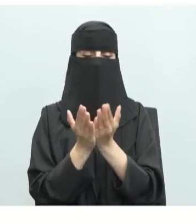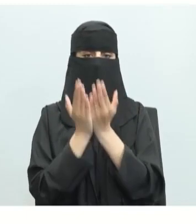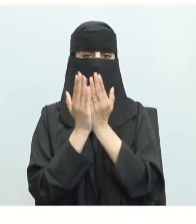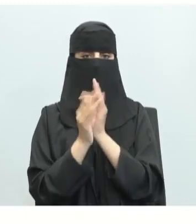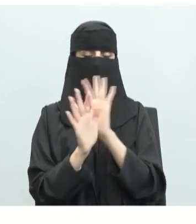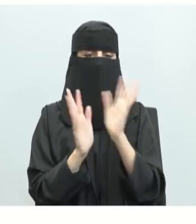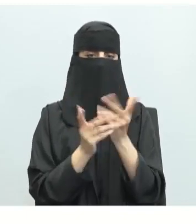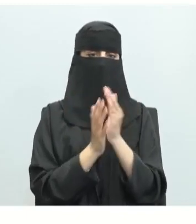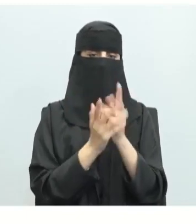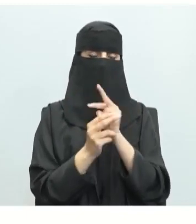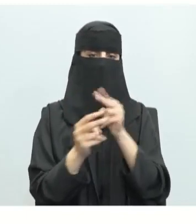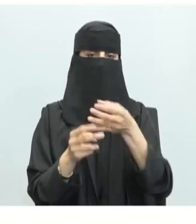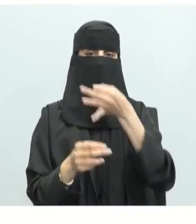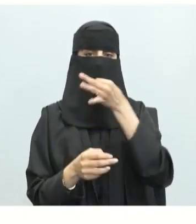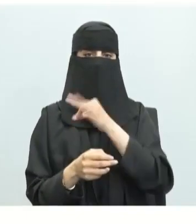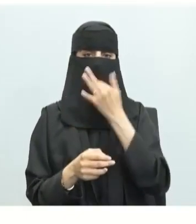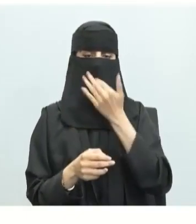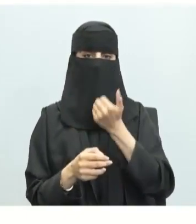فهي نافعة ومفيدة.